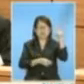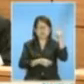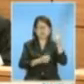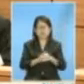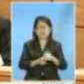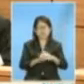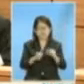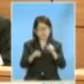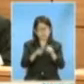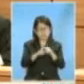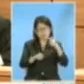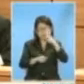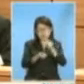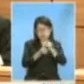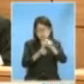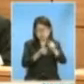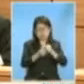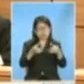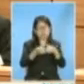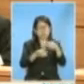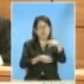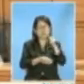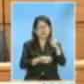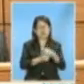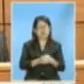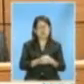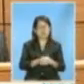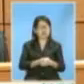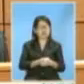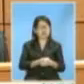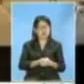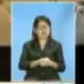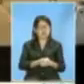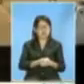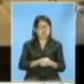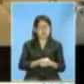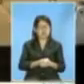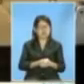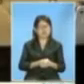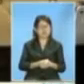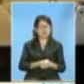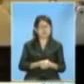กายเข้ามาในที่ประชุมพรรค อ่ะเอาละครับสรุปแล้ว